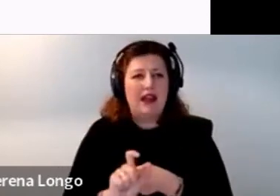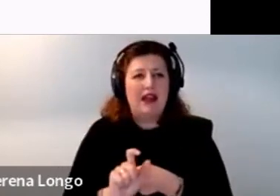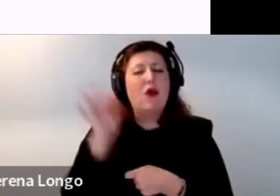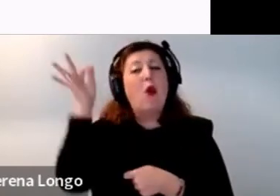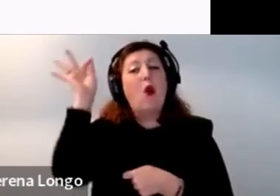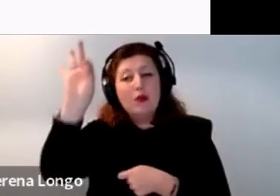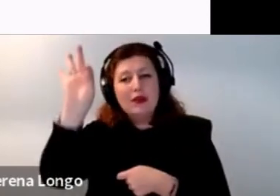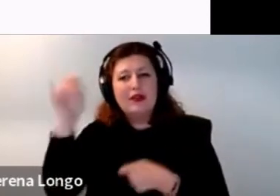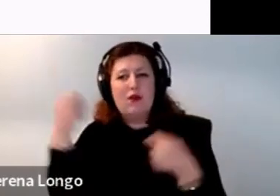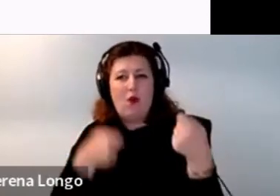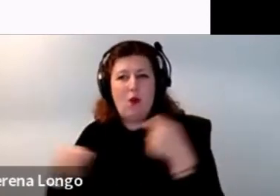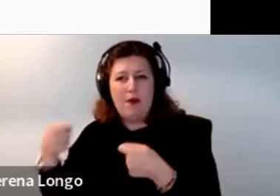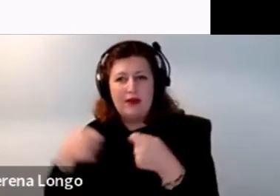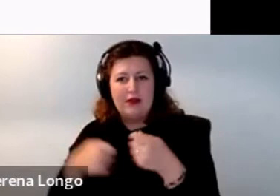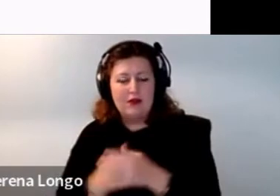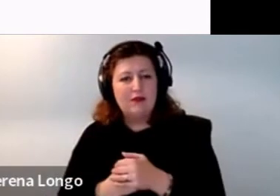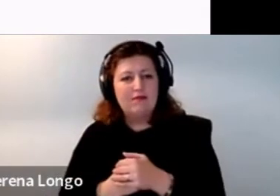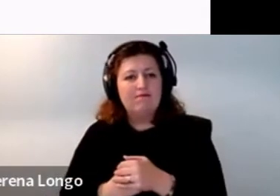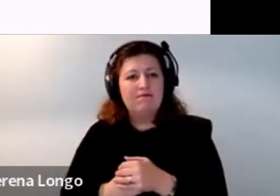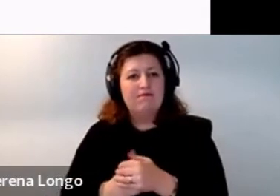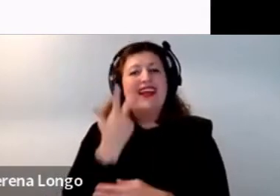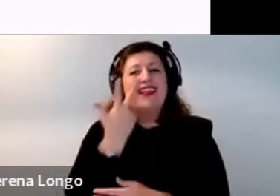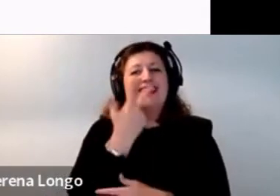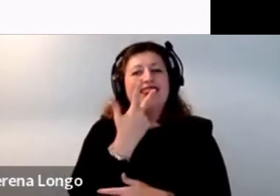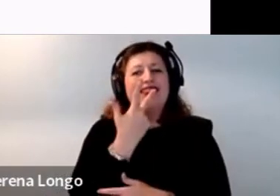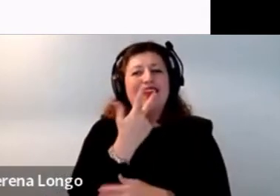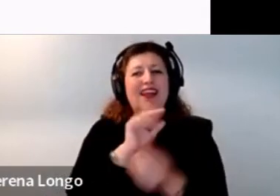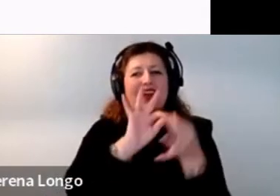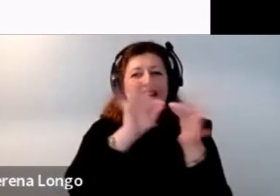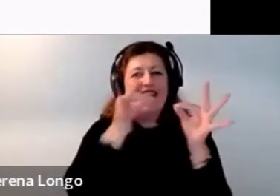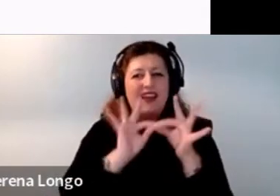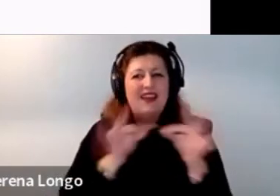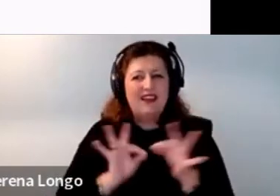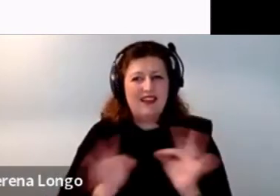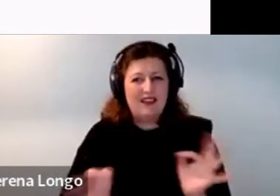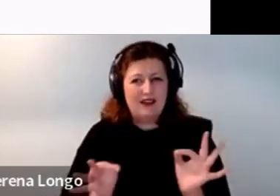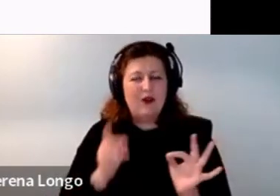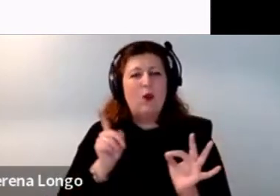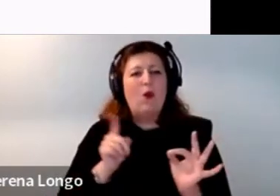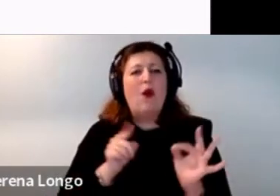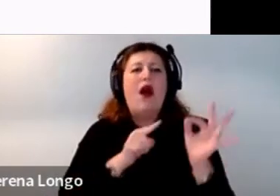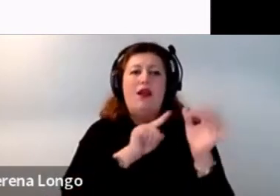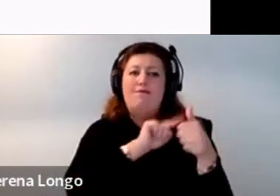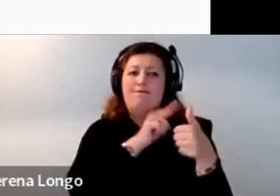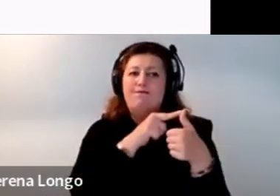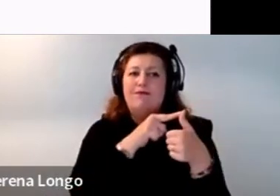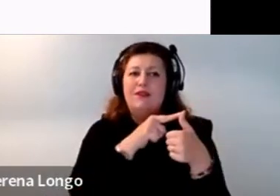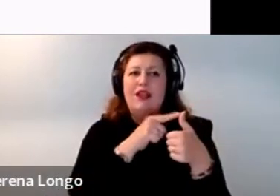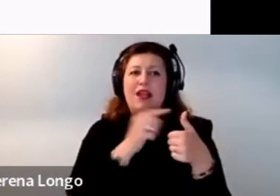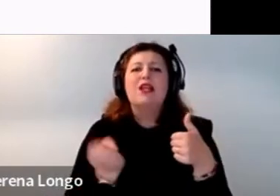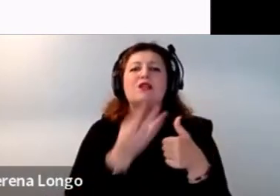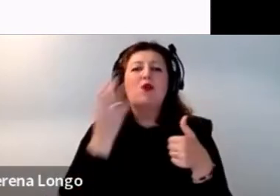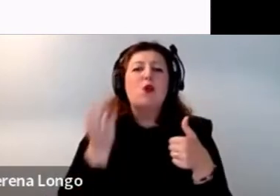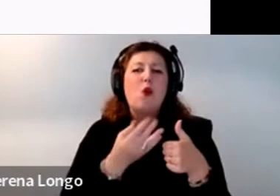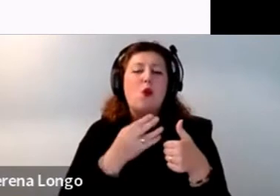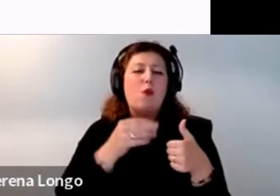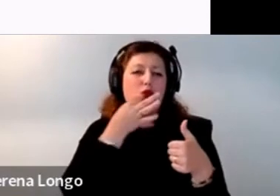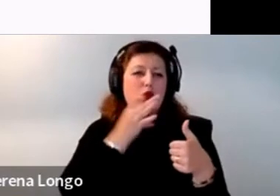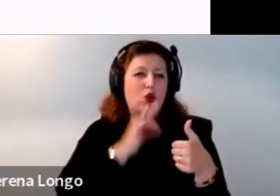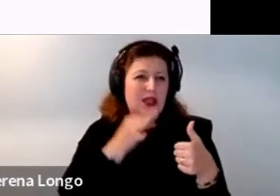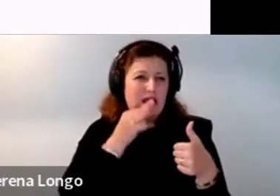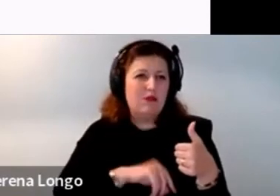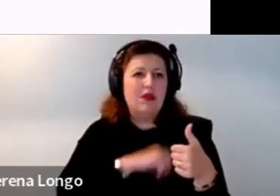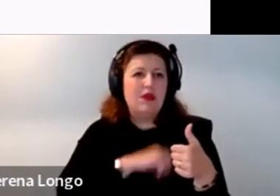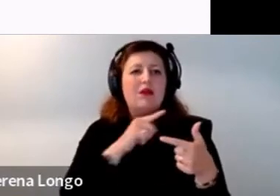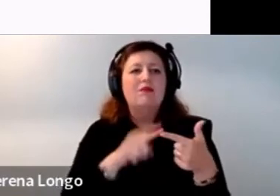abbiamo tre enunciati, quello relativo allo sviluppo sostenibile, lo sradicamento della povertà